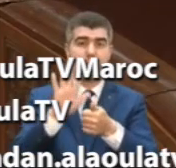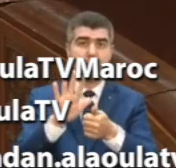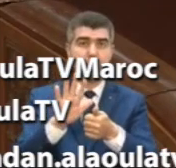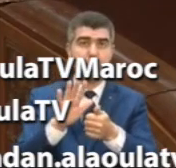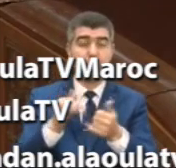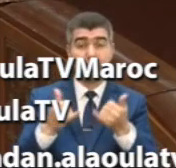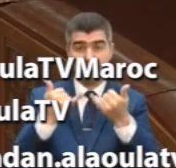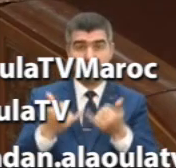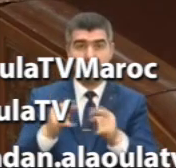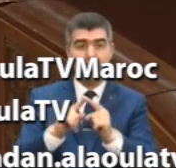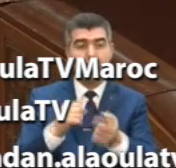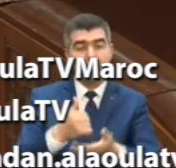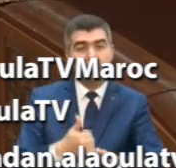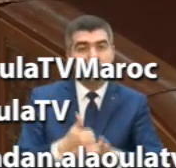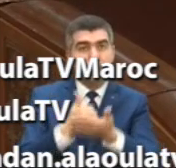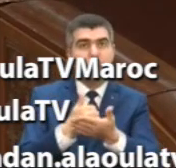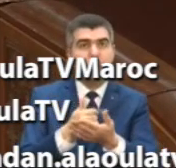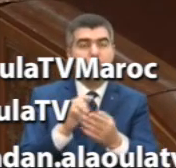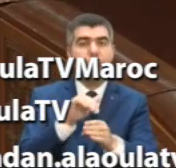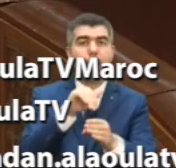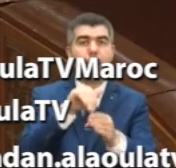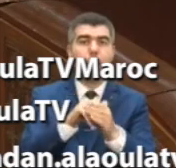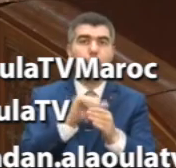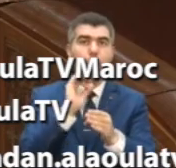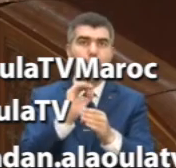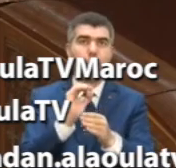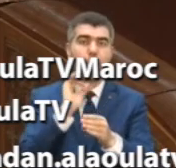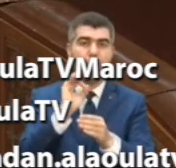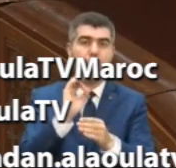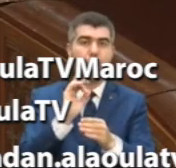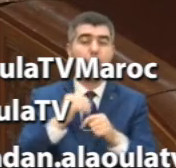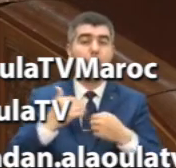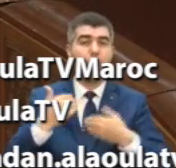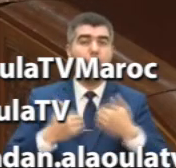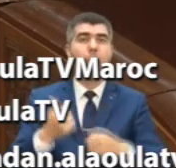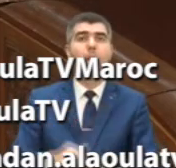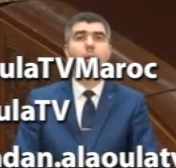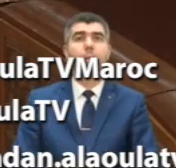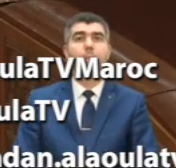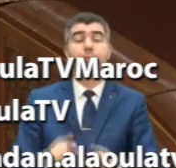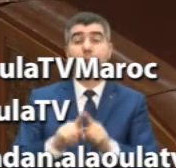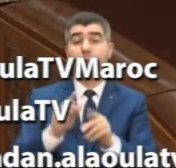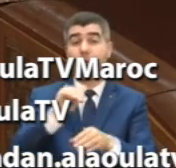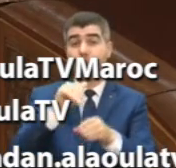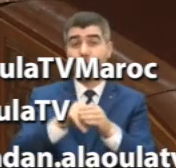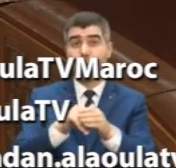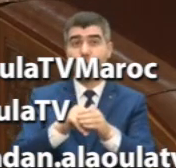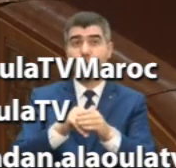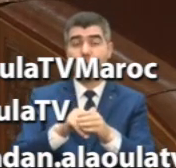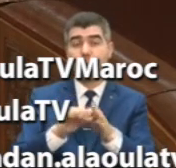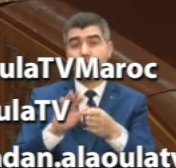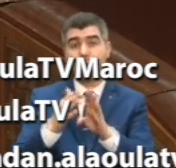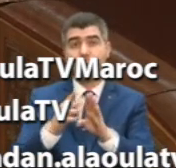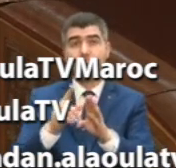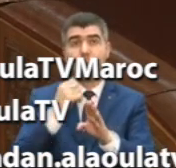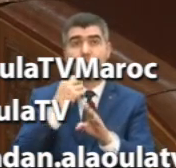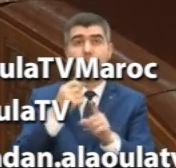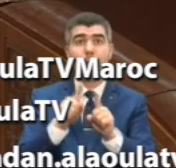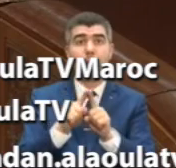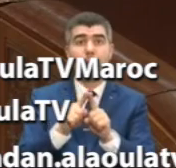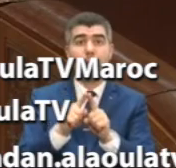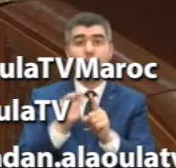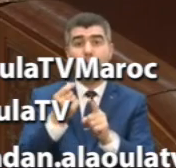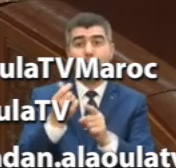اليوم ممول من لدن صندوق التماسك الاجتماعي. خصكم تعرفوا بأن الصندوق كيمول أفون بيردو، يعني ما